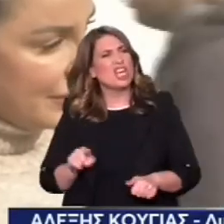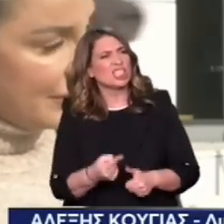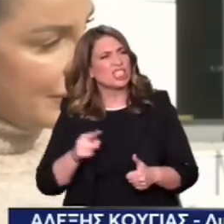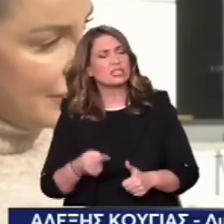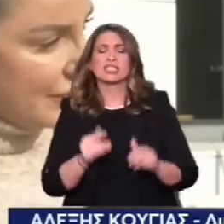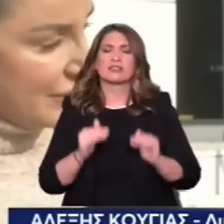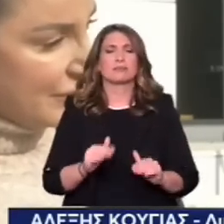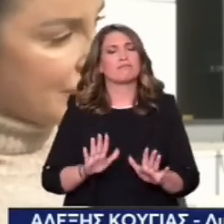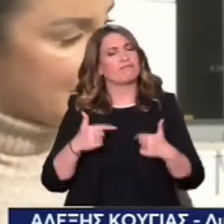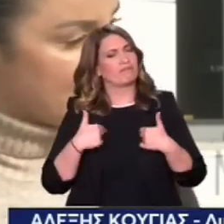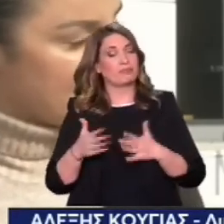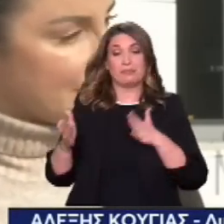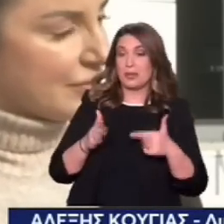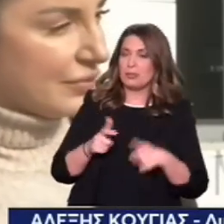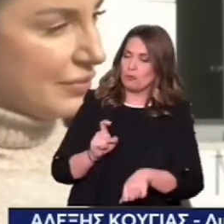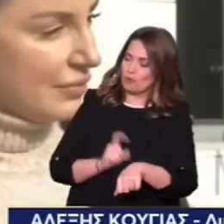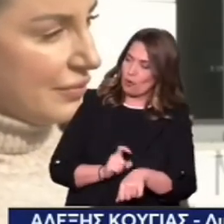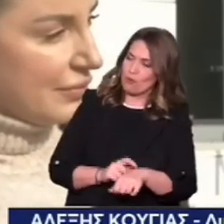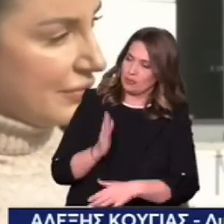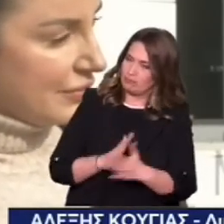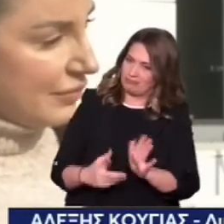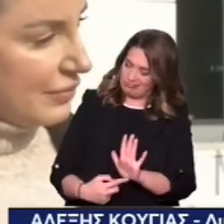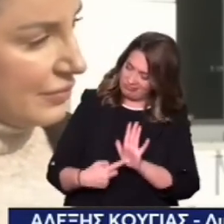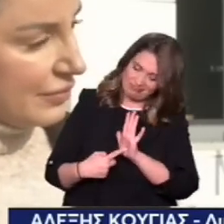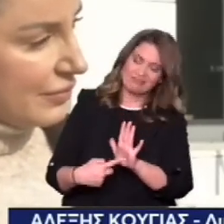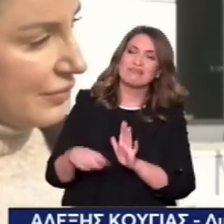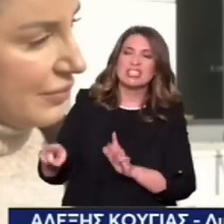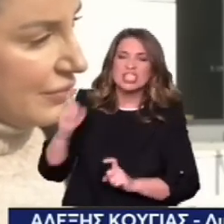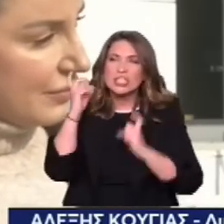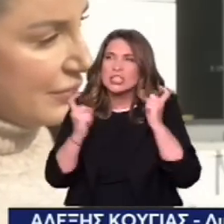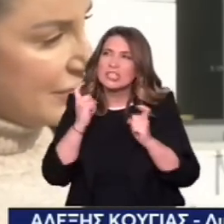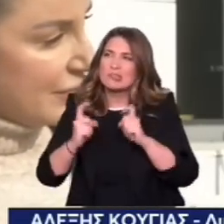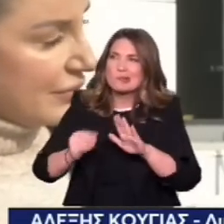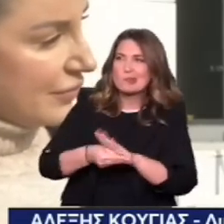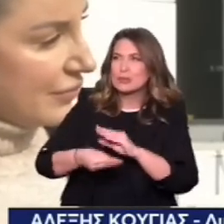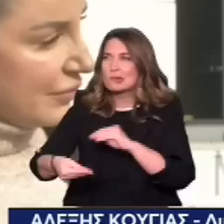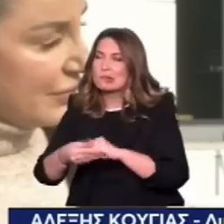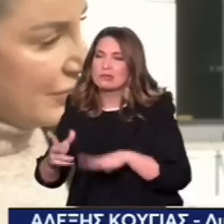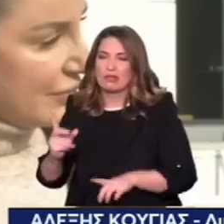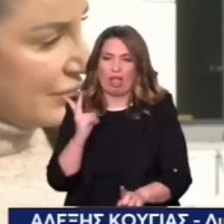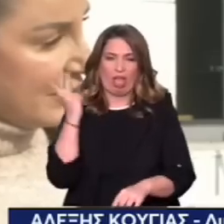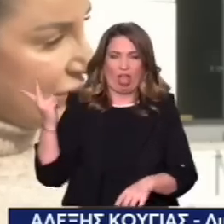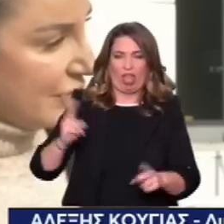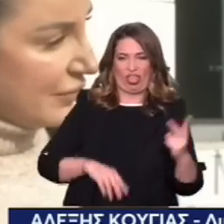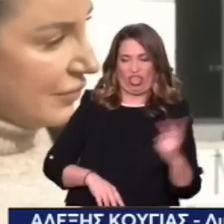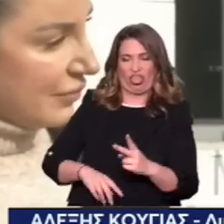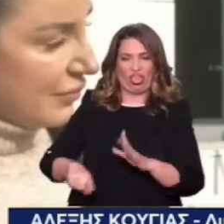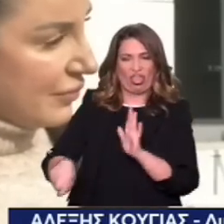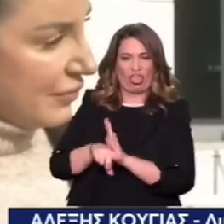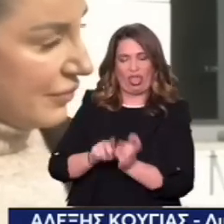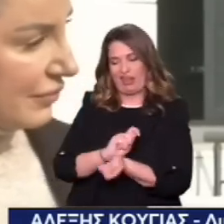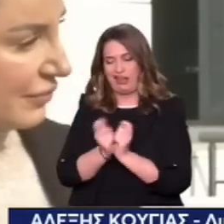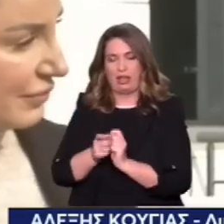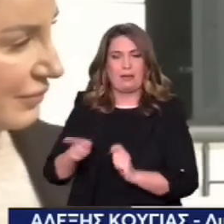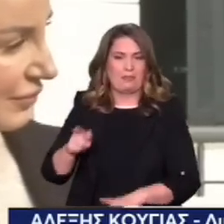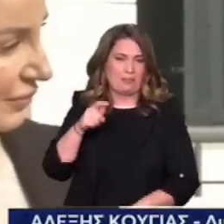χρόνο και κόπο, ώστε να αναδείξω στο δικαστήριο πτυχές της προσωπικότητας της κατηγορημένης, που ειδικά οι κυρίες